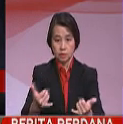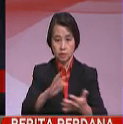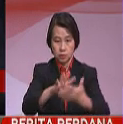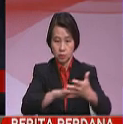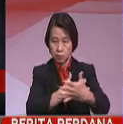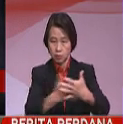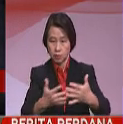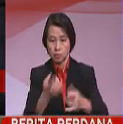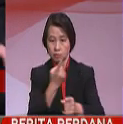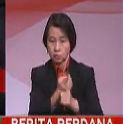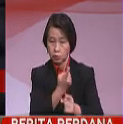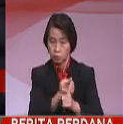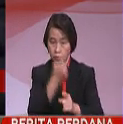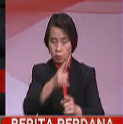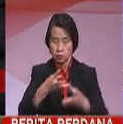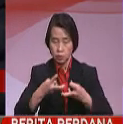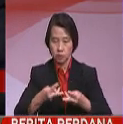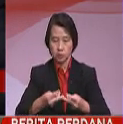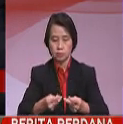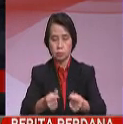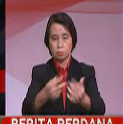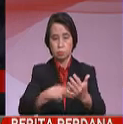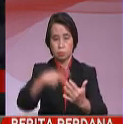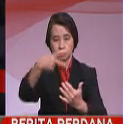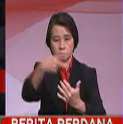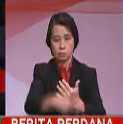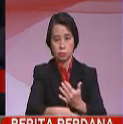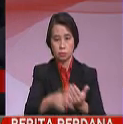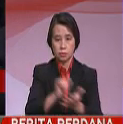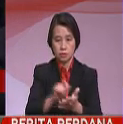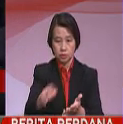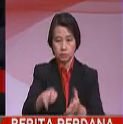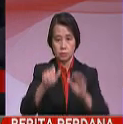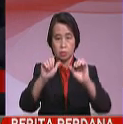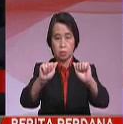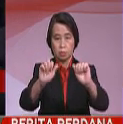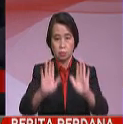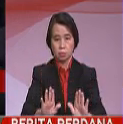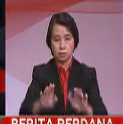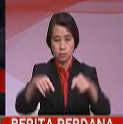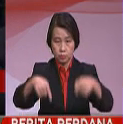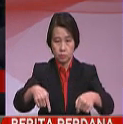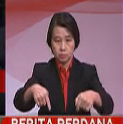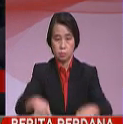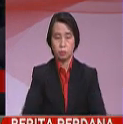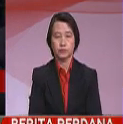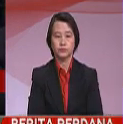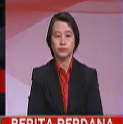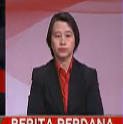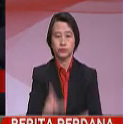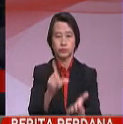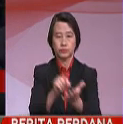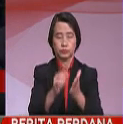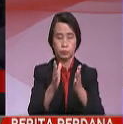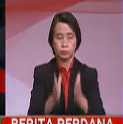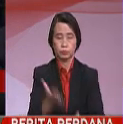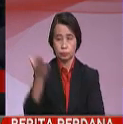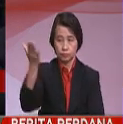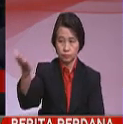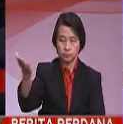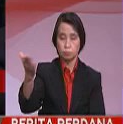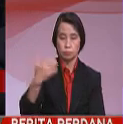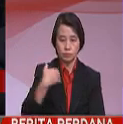dirangka dengan sebaiknya bagi melancarkan acara berprestij itu Ahad ini. Wartawan Amirul Syafiq Abdul